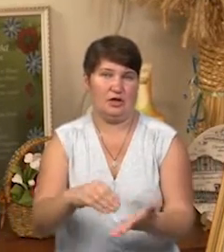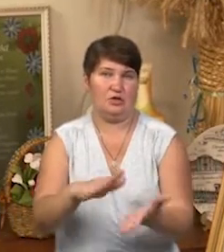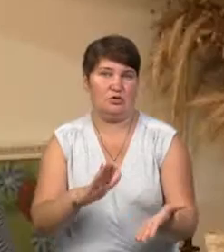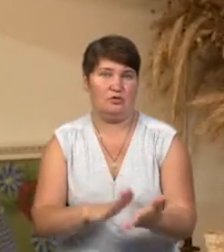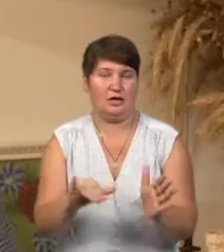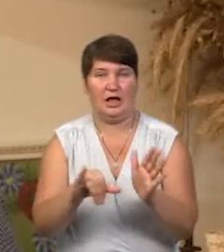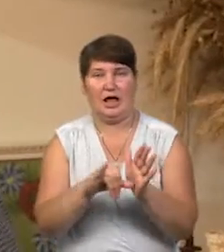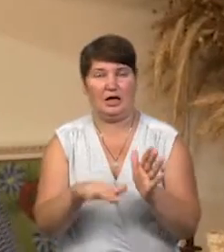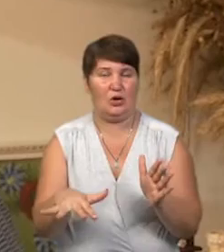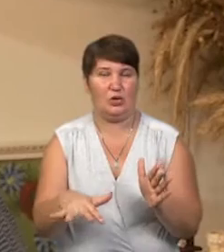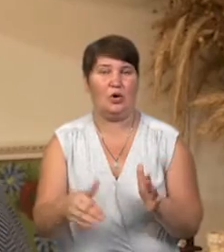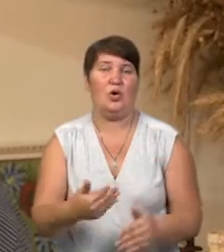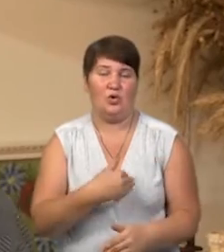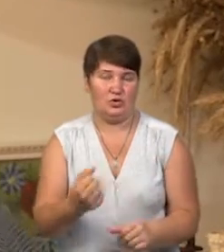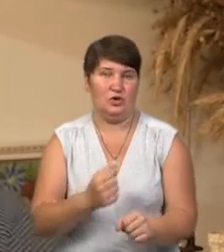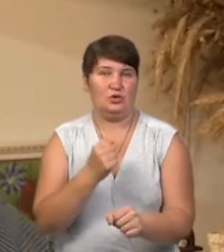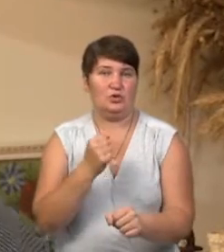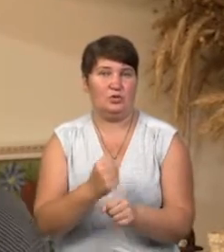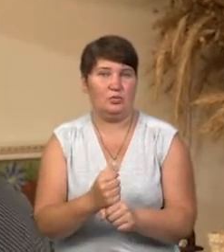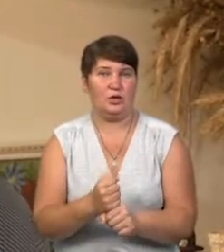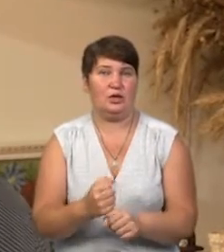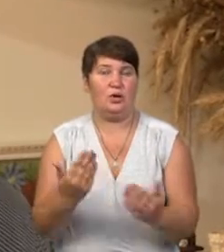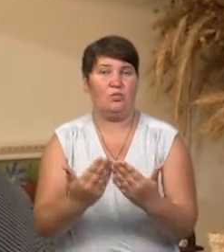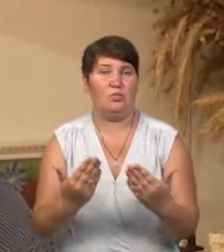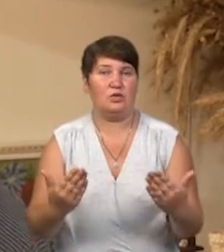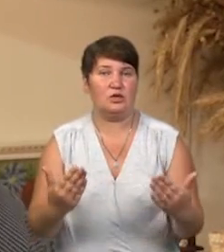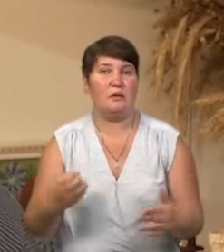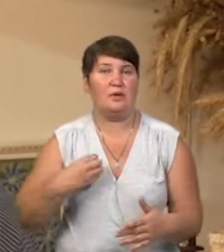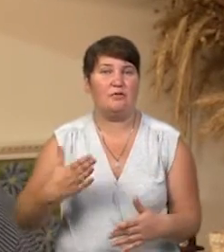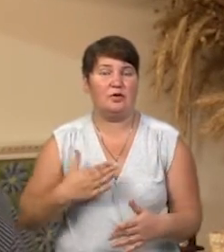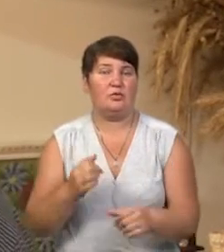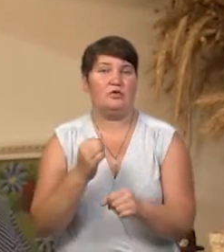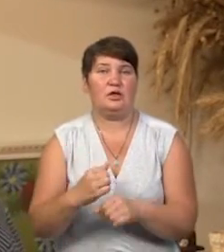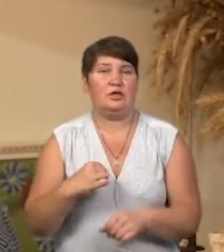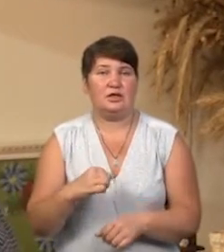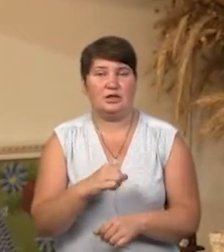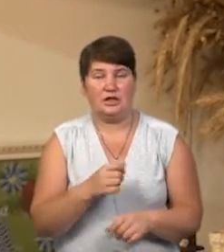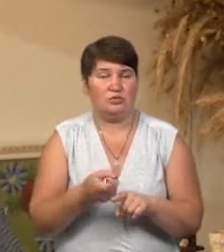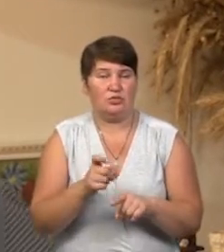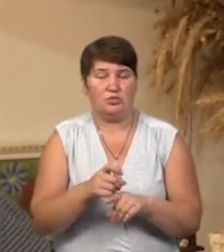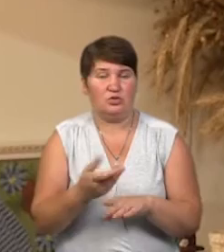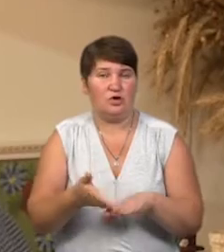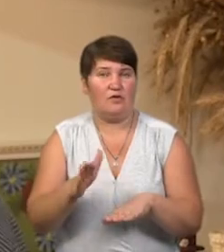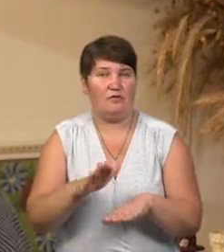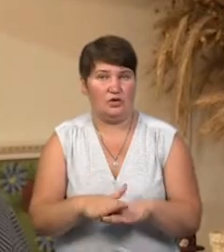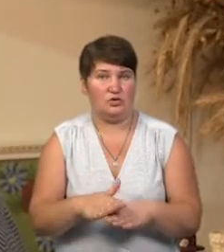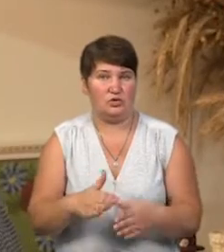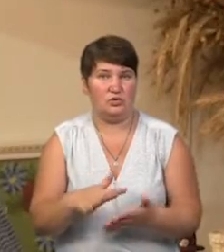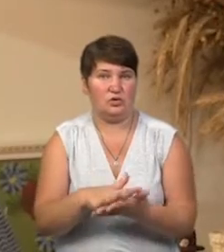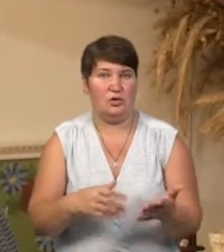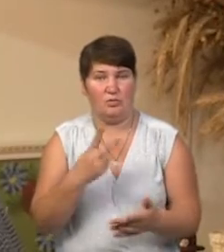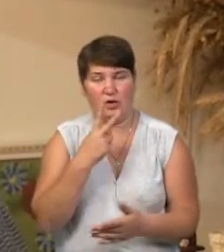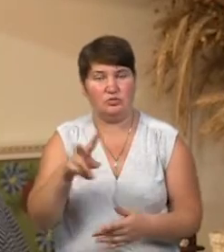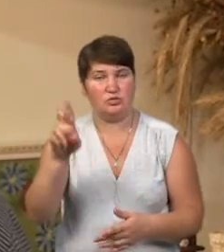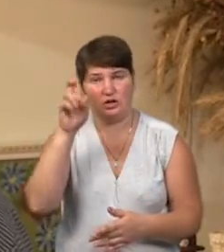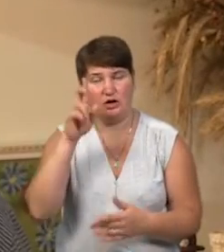рекорд. Хочеться зробити не сам як музей, бо сам музей, приватний музей, сам працювати по собі і жити дуже тяжко буде. Бо ми бачимо, що зараз державними